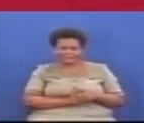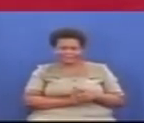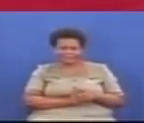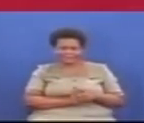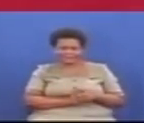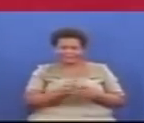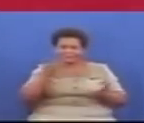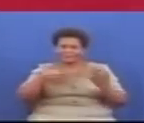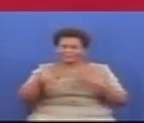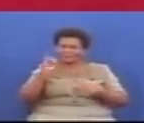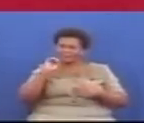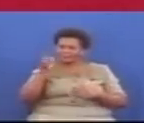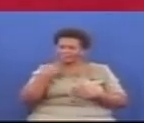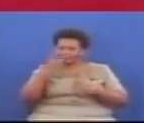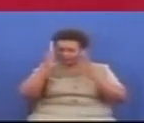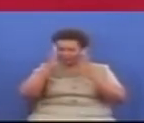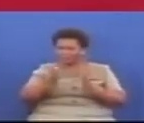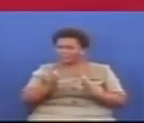Salma Kikwete.